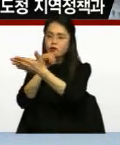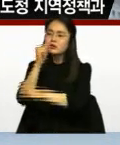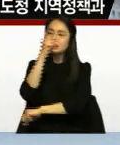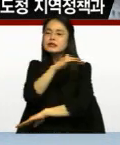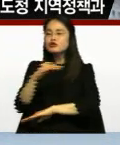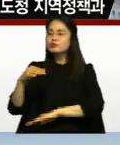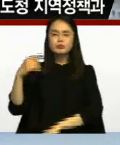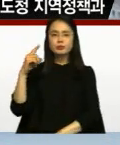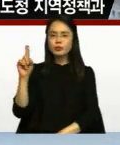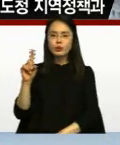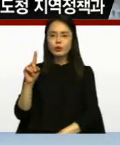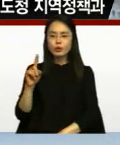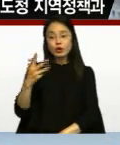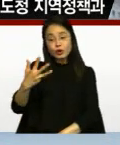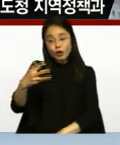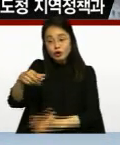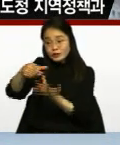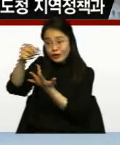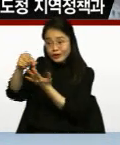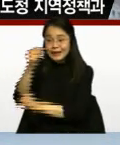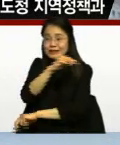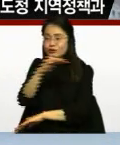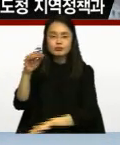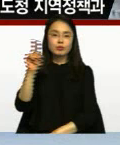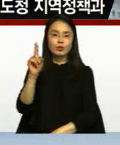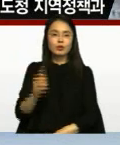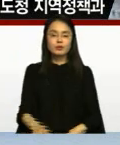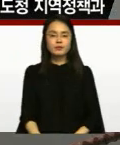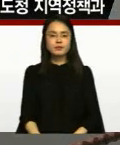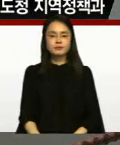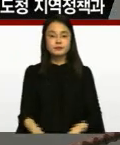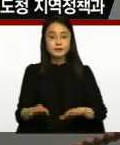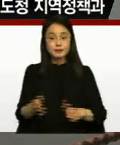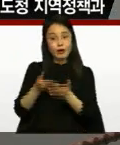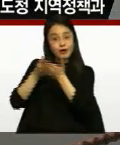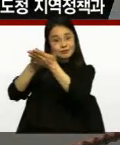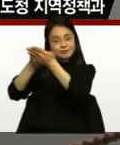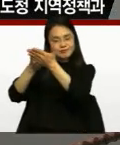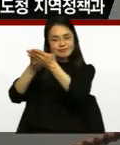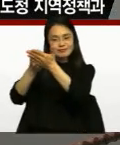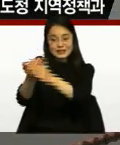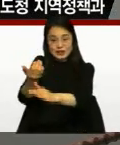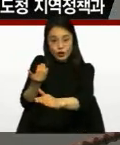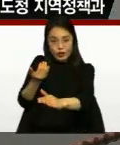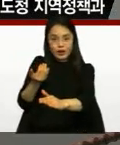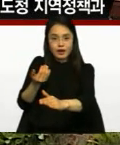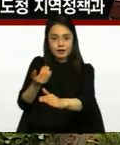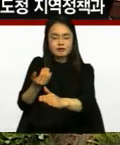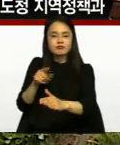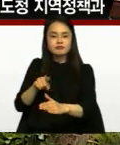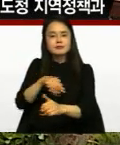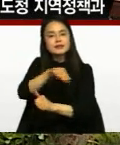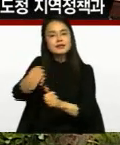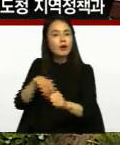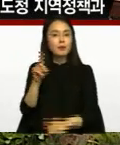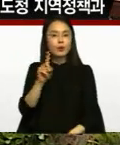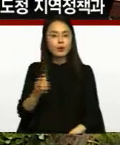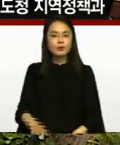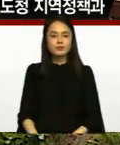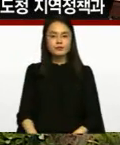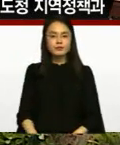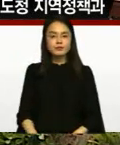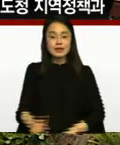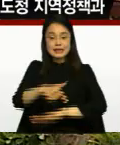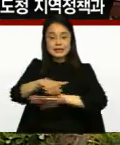무엇입니까? 이번에 건의하게 된 배경은 지난 4월 3일 기획재정부에서